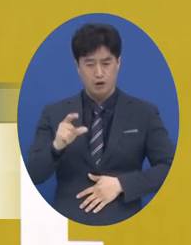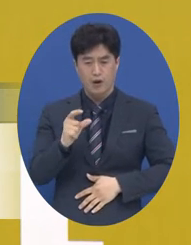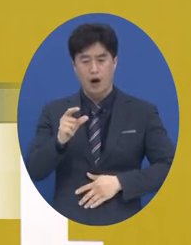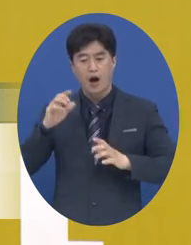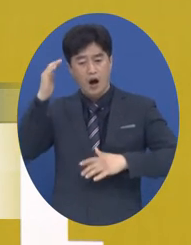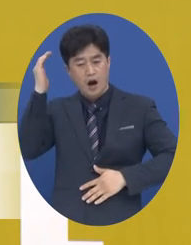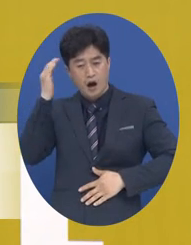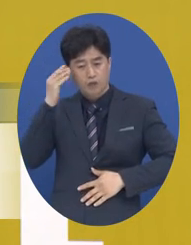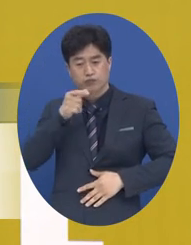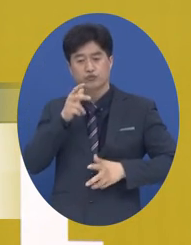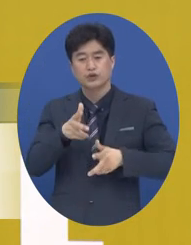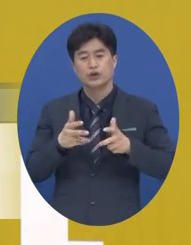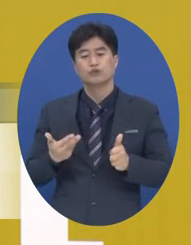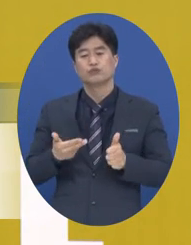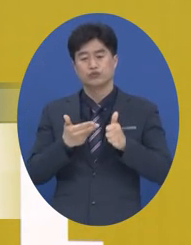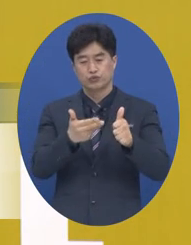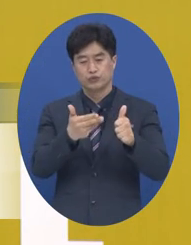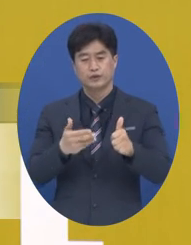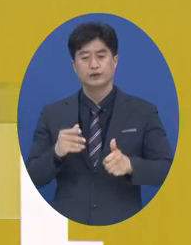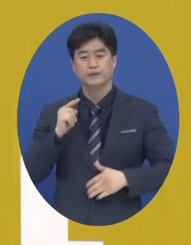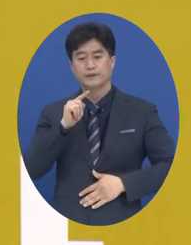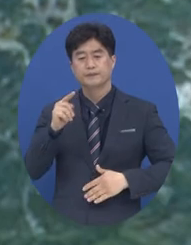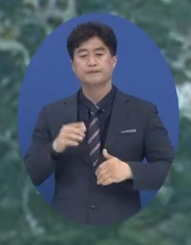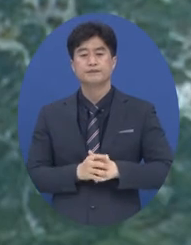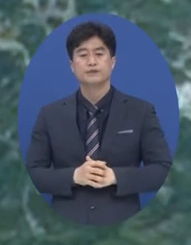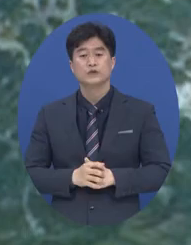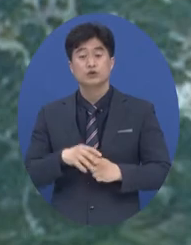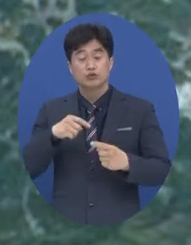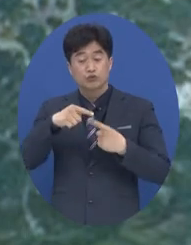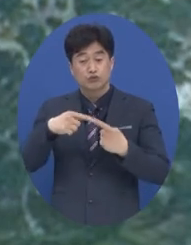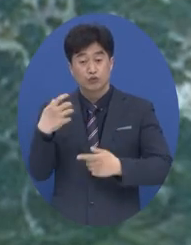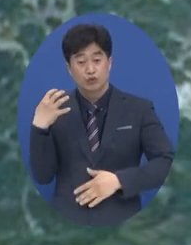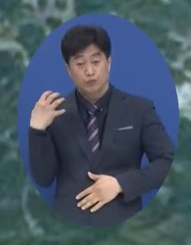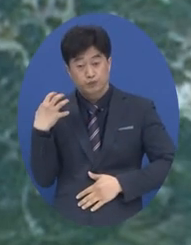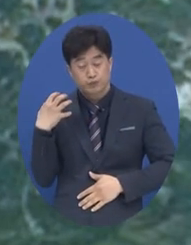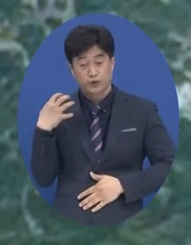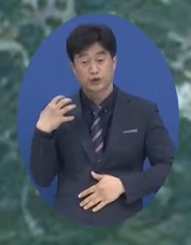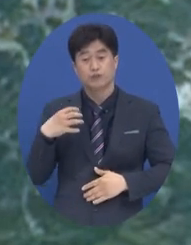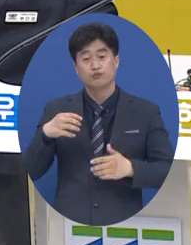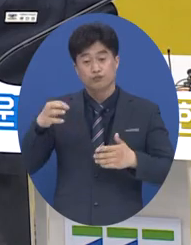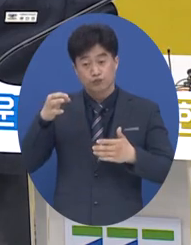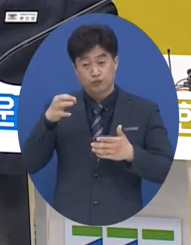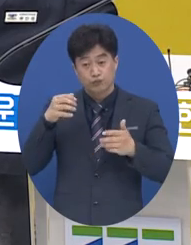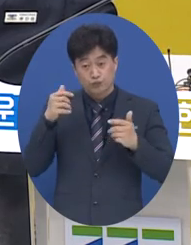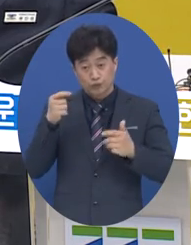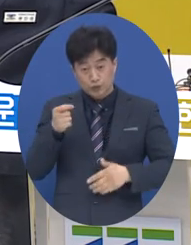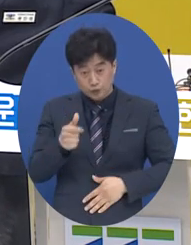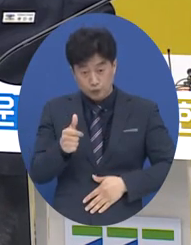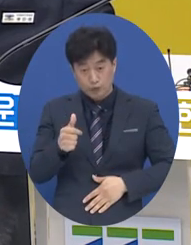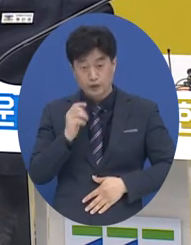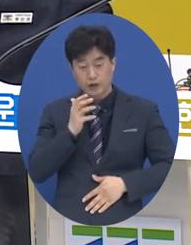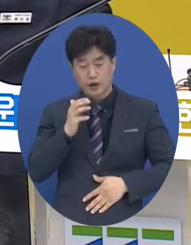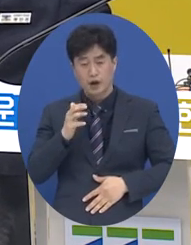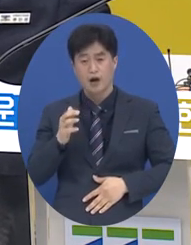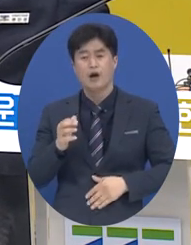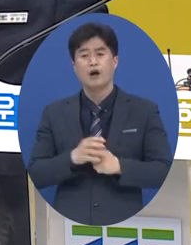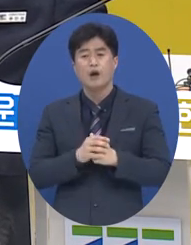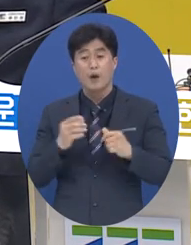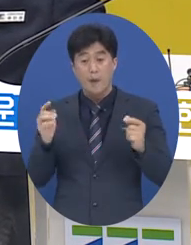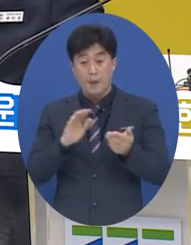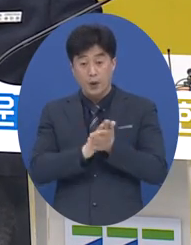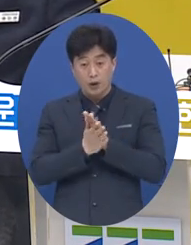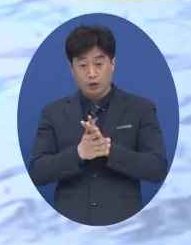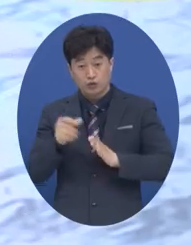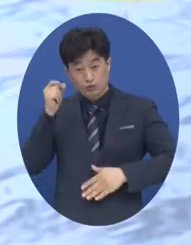관과 국물 물 산업을 육성 하겠습니다 운영비 부담이 적으면서 색도 저감 효과가 높은 우수 신기술은